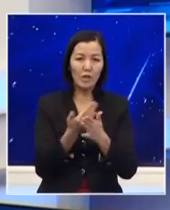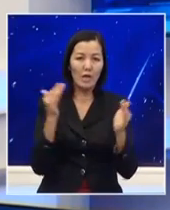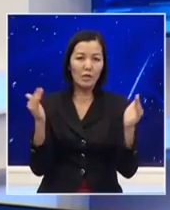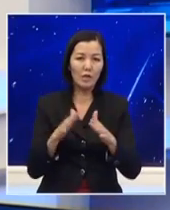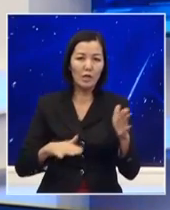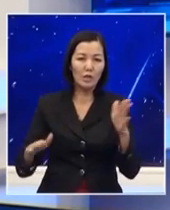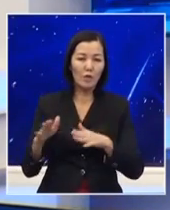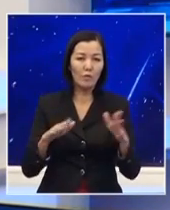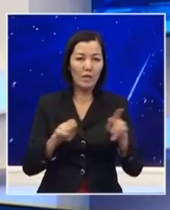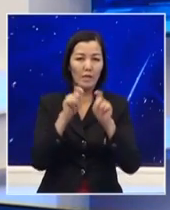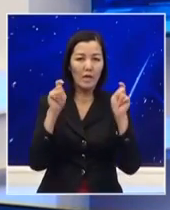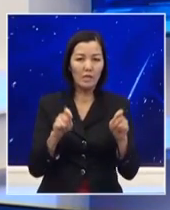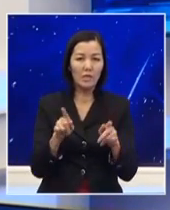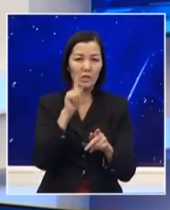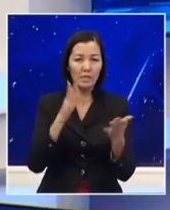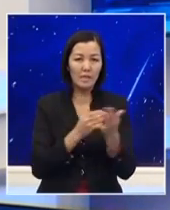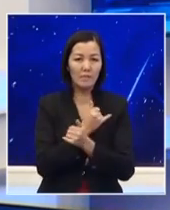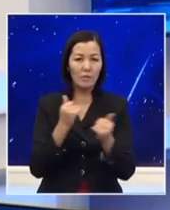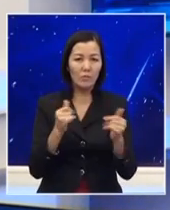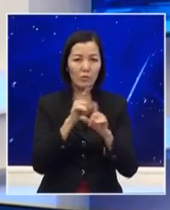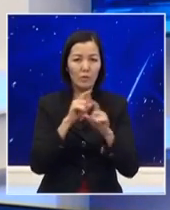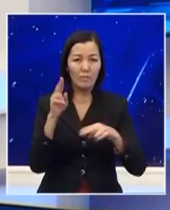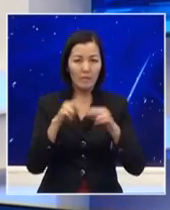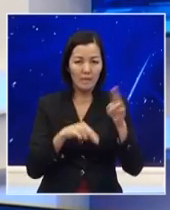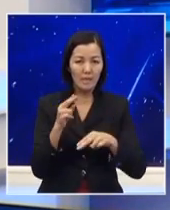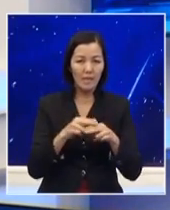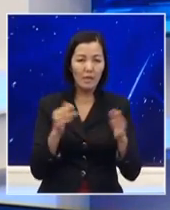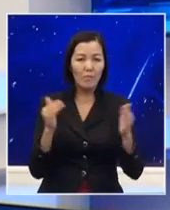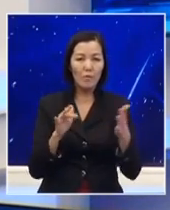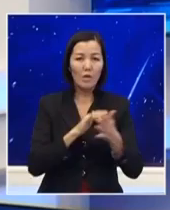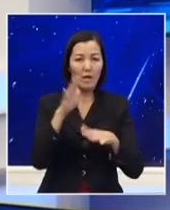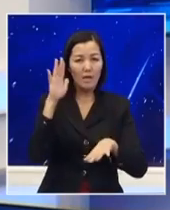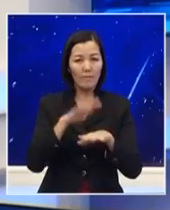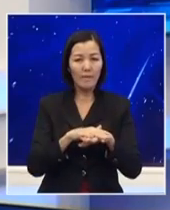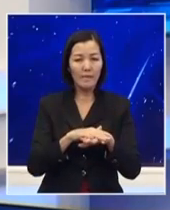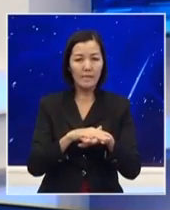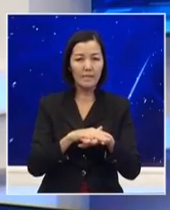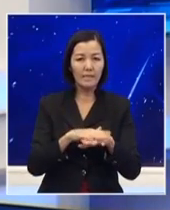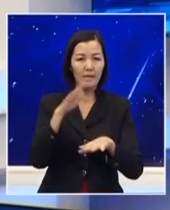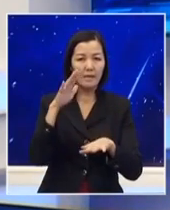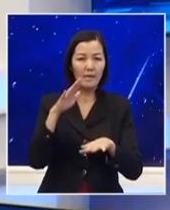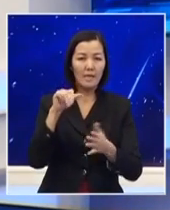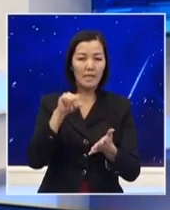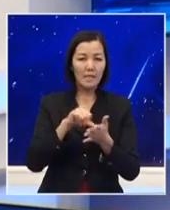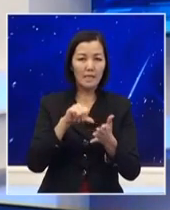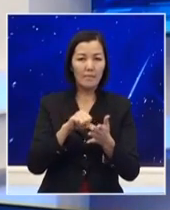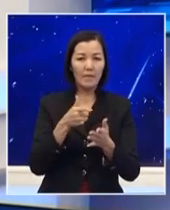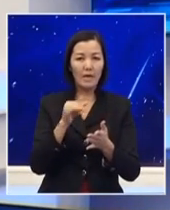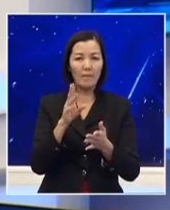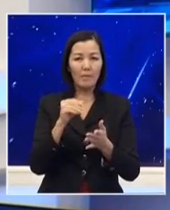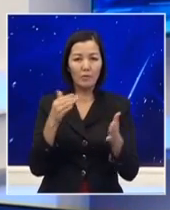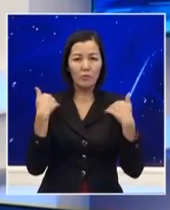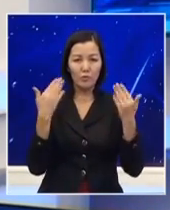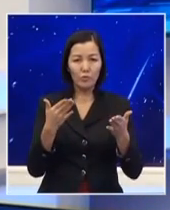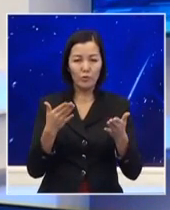шағын аудан бой көтереді. Жастарға қызмет көрсету ғимарат салынады. Оны қала басшысы әкім тыңдалымында Амандық Ғаббасұлына ұсыныс